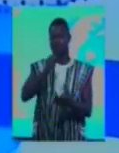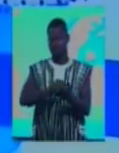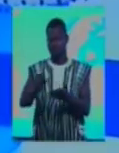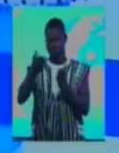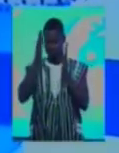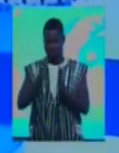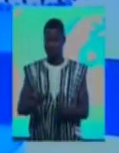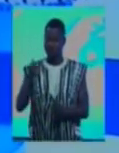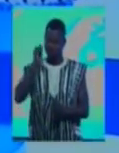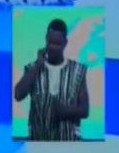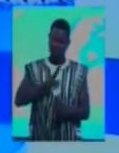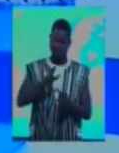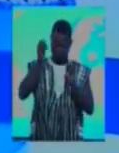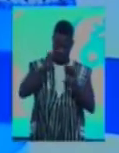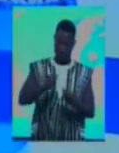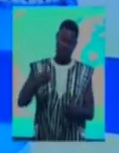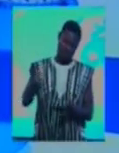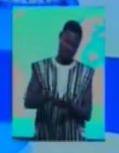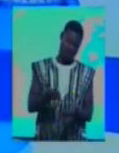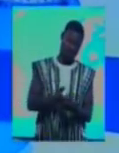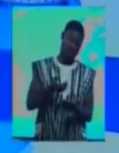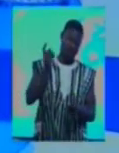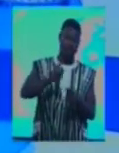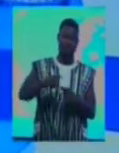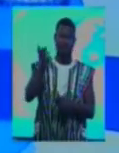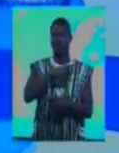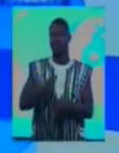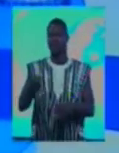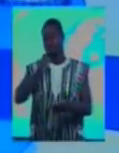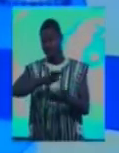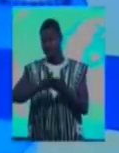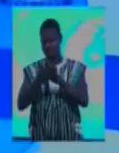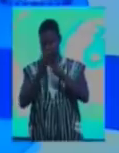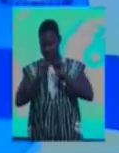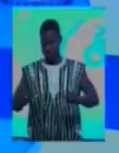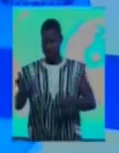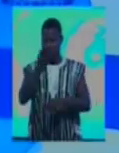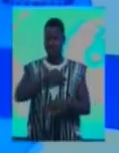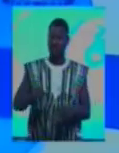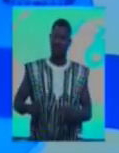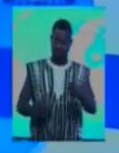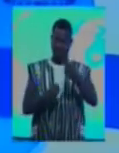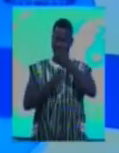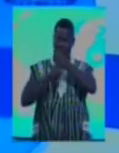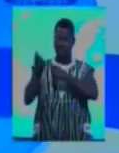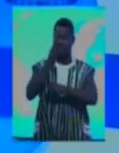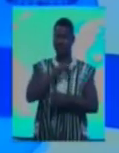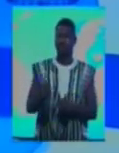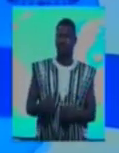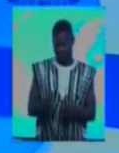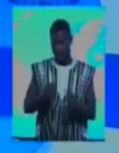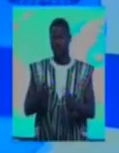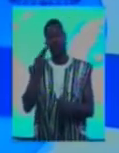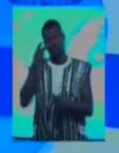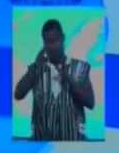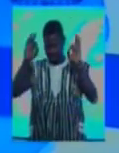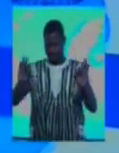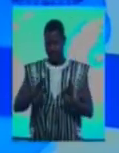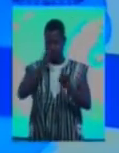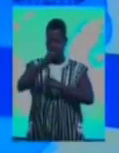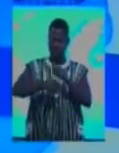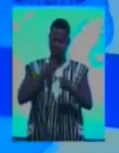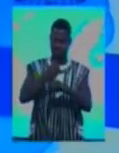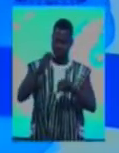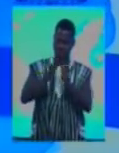contribuer à la paix et à la sécurité? À la faveur de la Foire internationale du livre de Ouagadougou qui va refermer ses portes ce 24 novembre, quatre